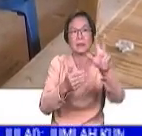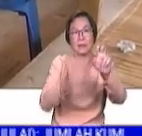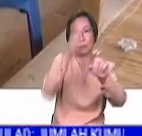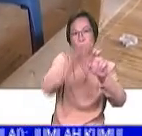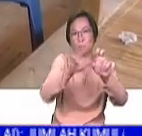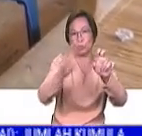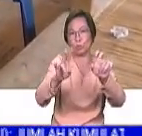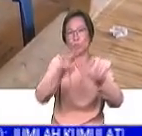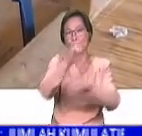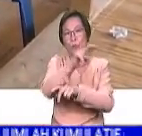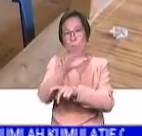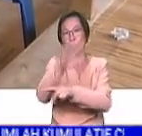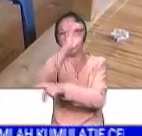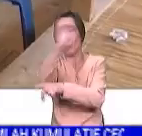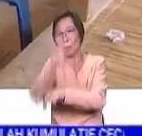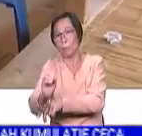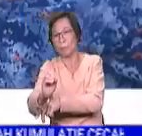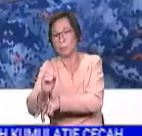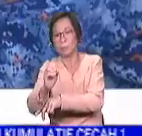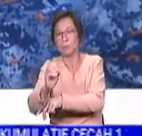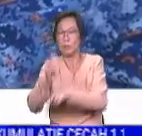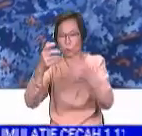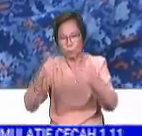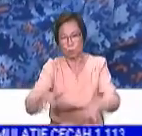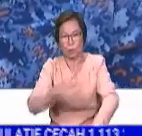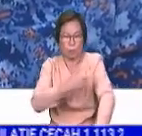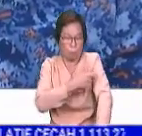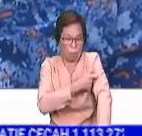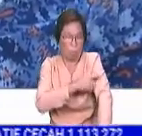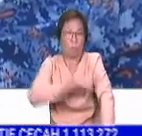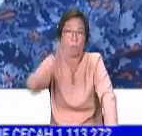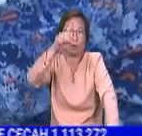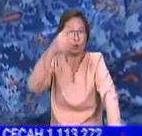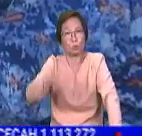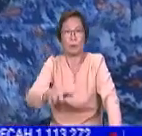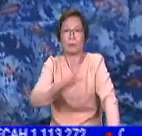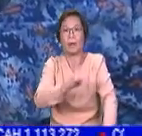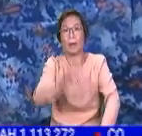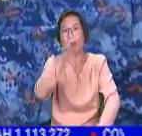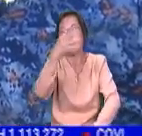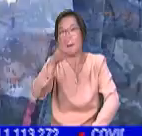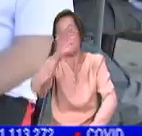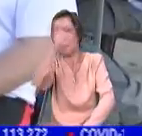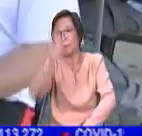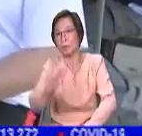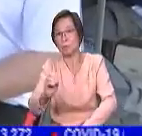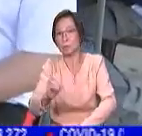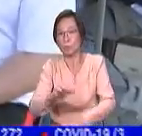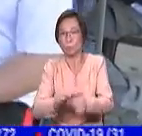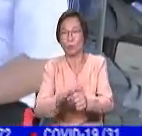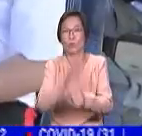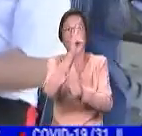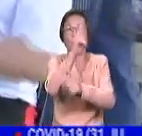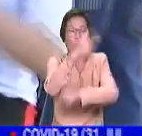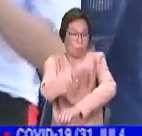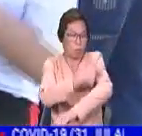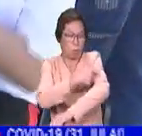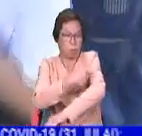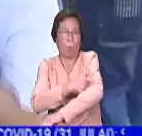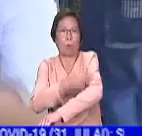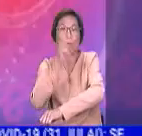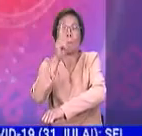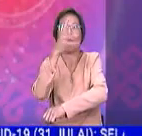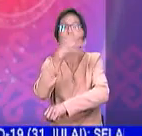30 julai 25 peratus daripada nya telah menerima dosis pertama dan 14 peratus lengkap dua dosis